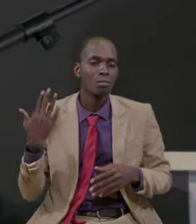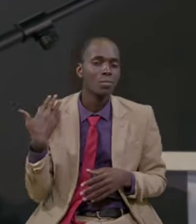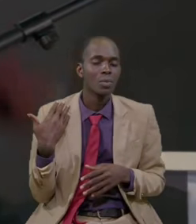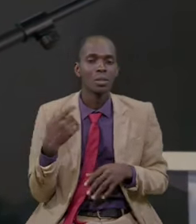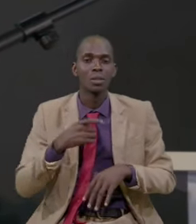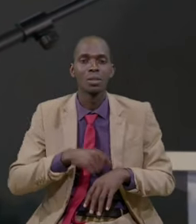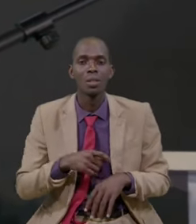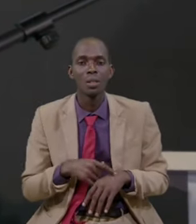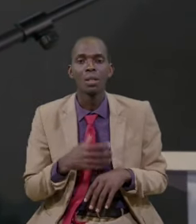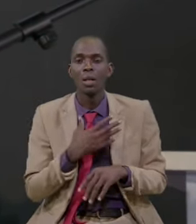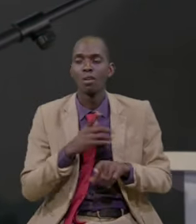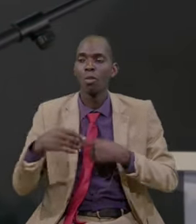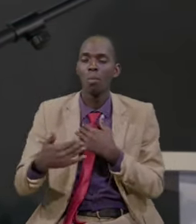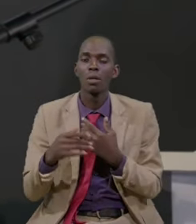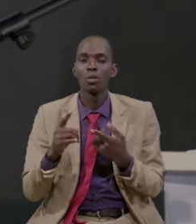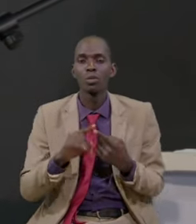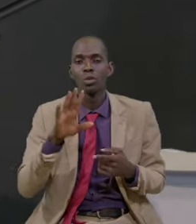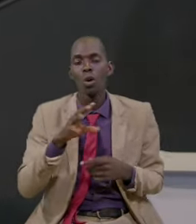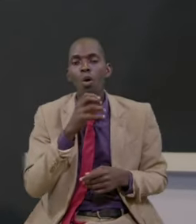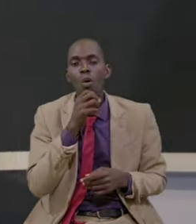dans l'ancienne vie.